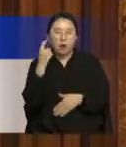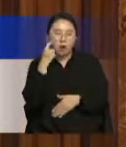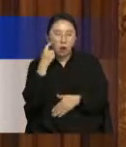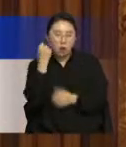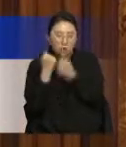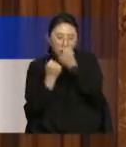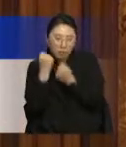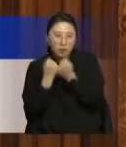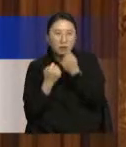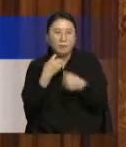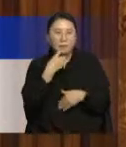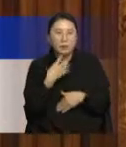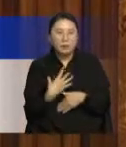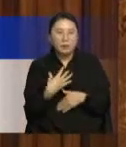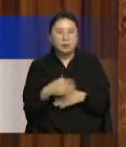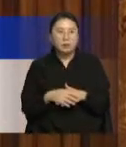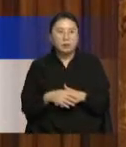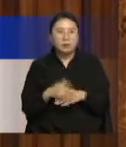일관하는 전민